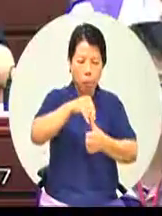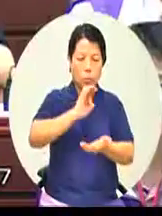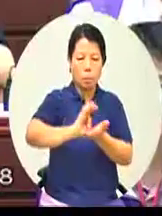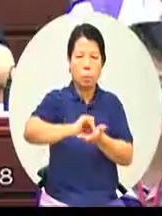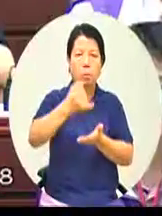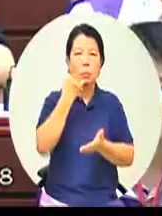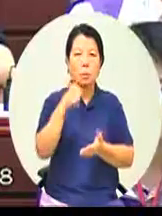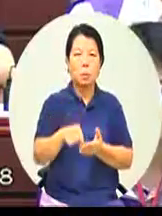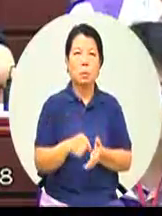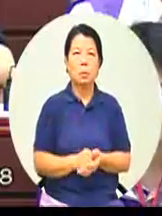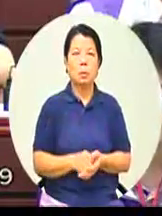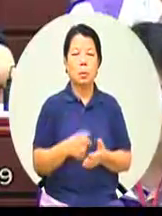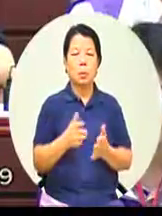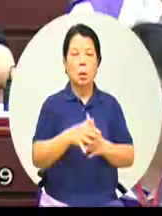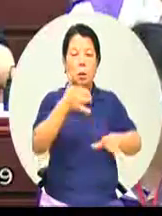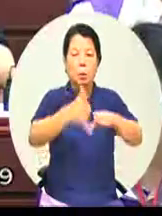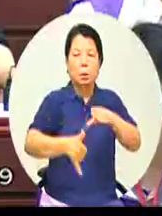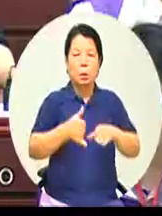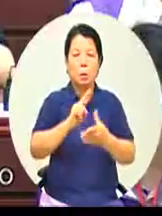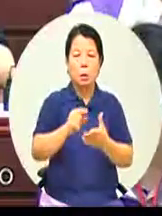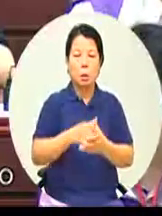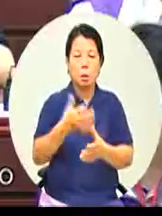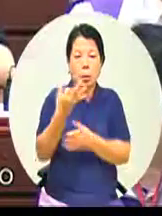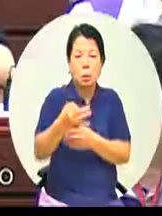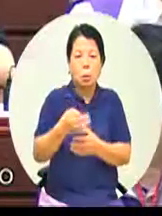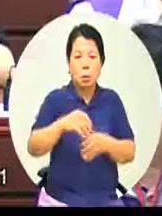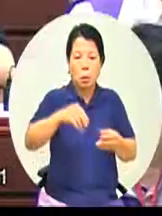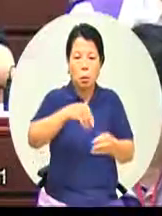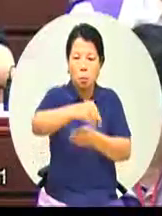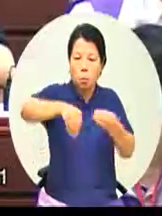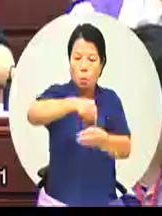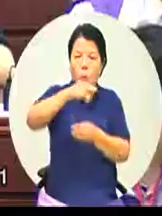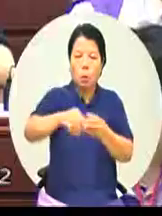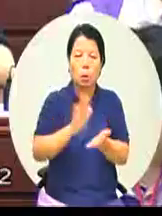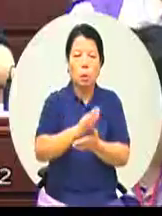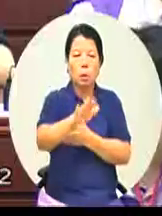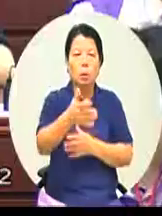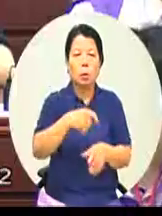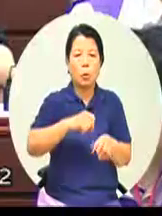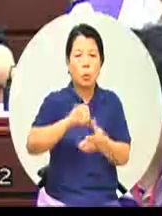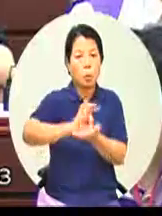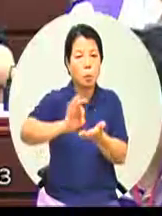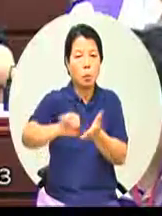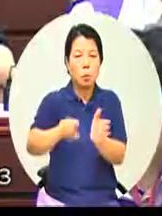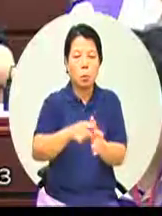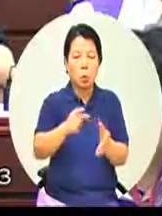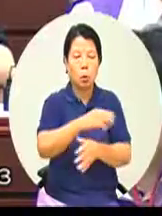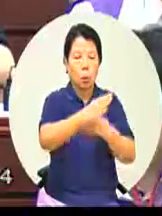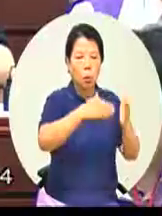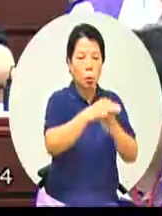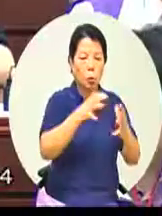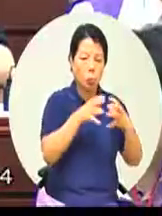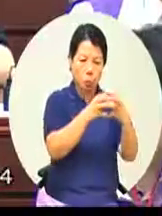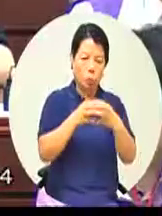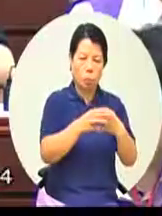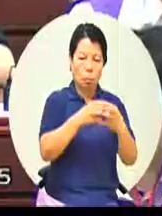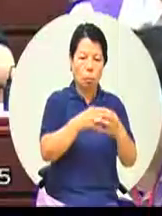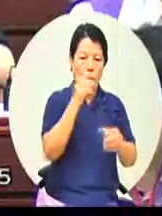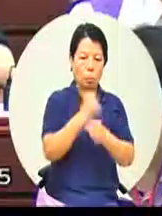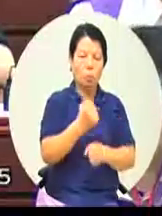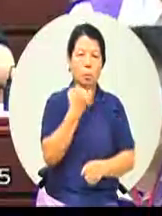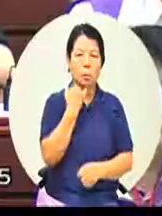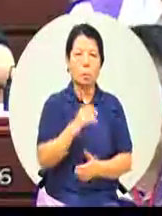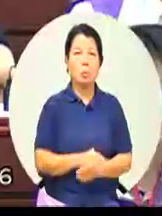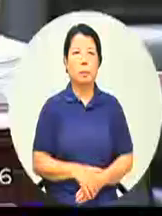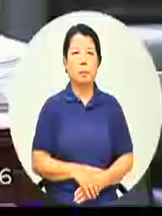整个就是沈议员所提的经费上的调整，将来在运作方面也可以跟学校做结合。这以上报